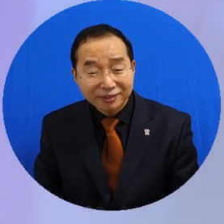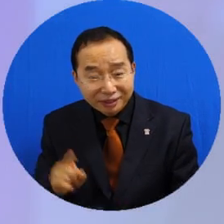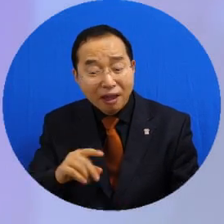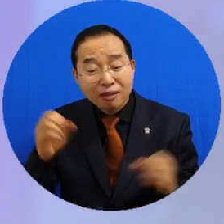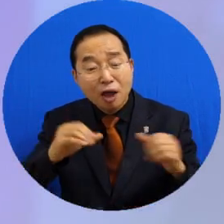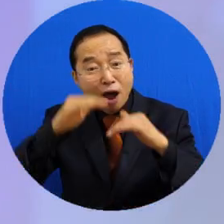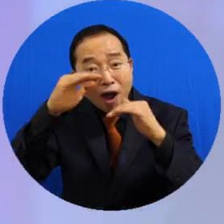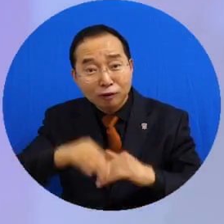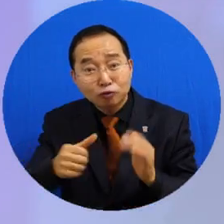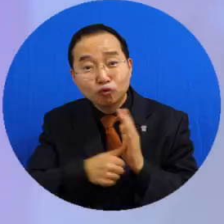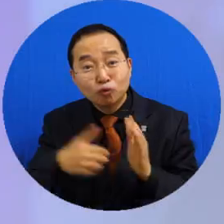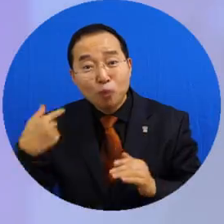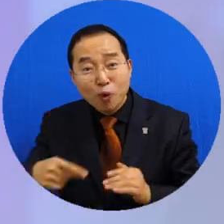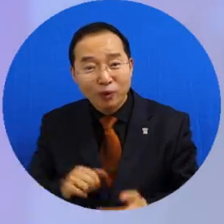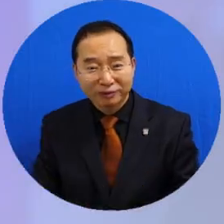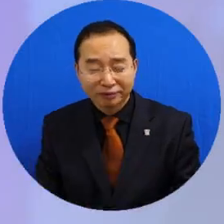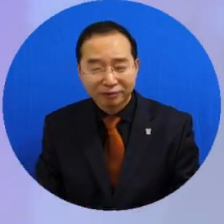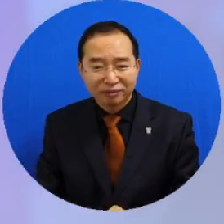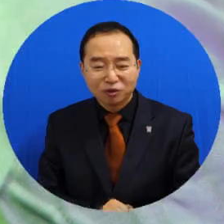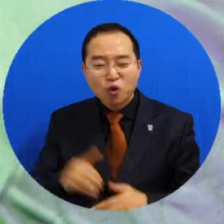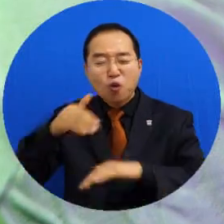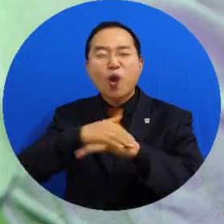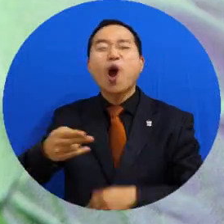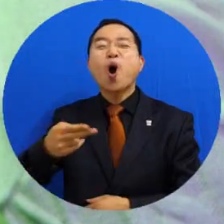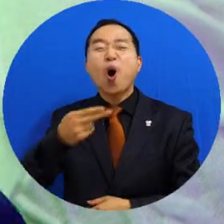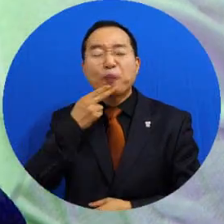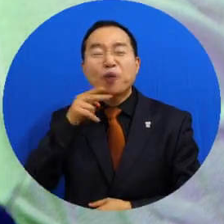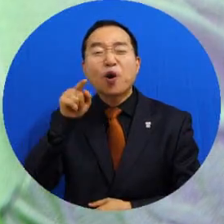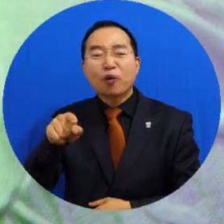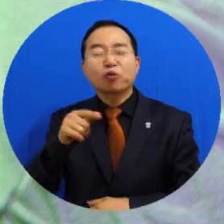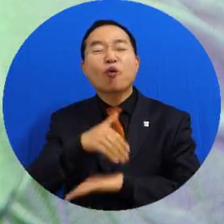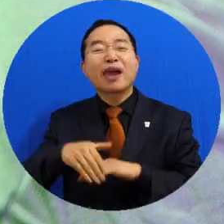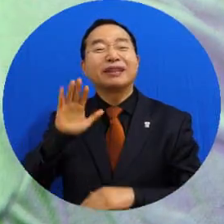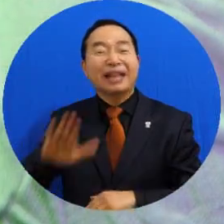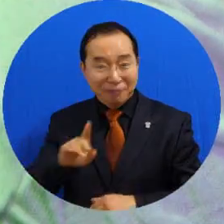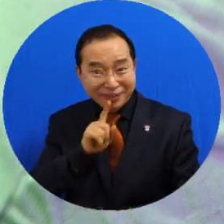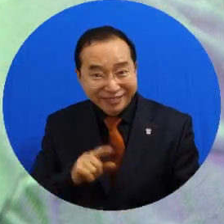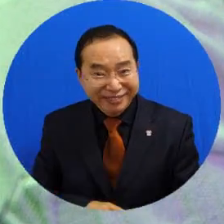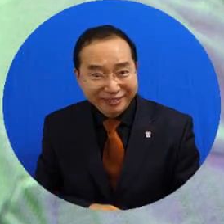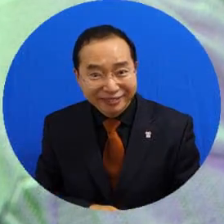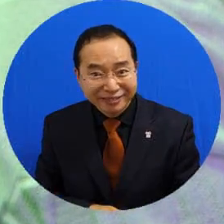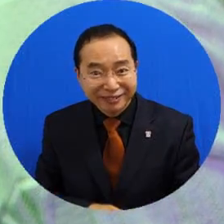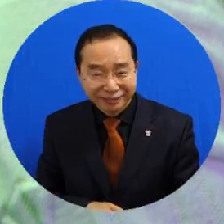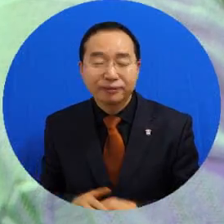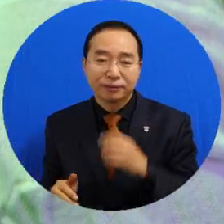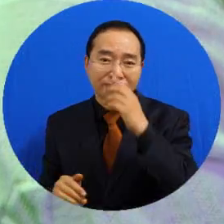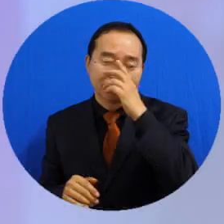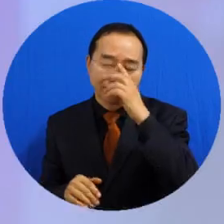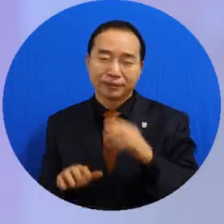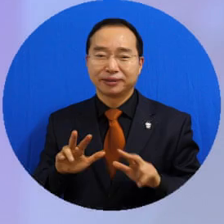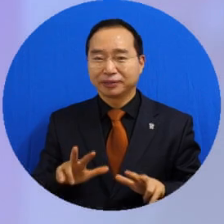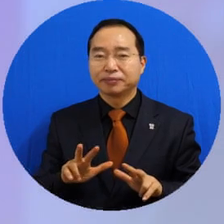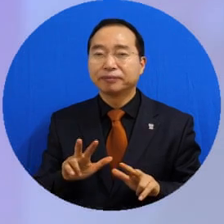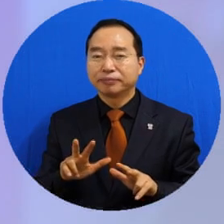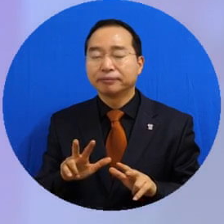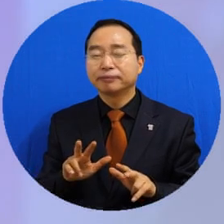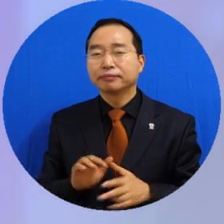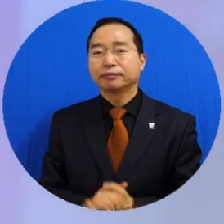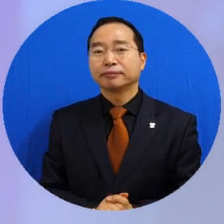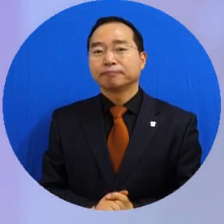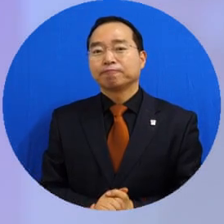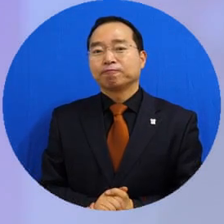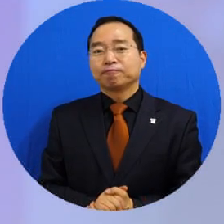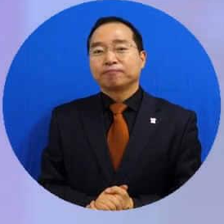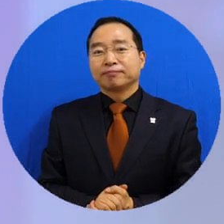있죠. 무계획이 계획이다. 아. 제가 요즘 약간 핑계처럼 사용하는 그런